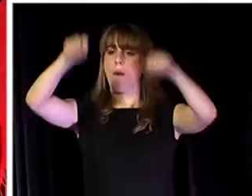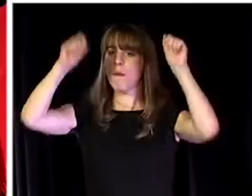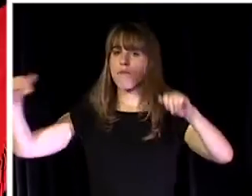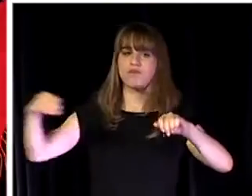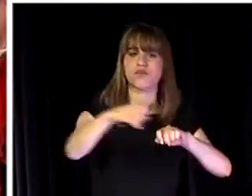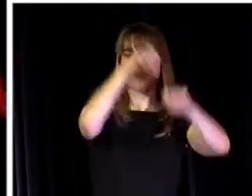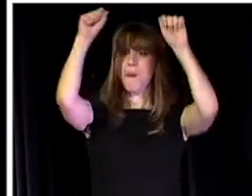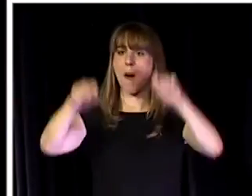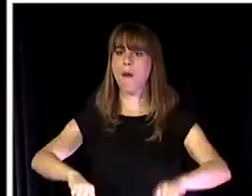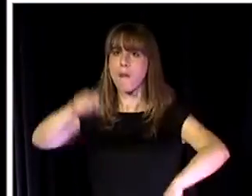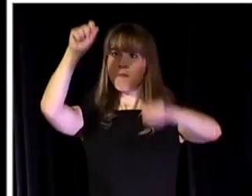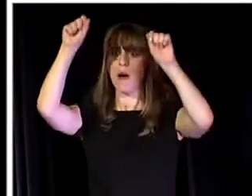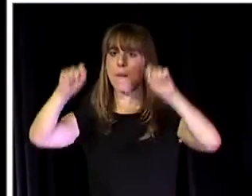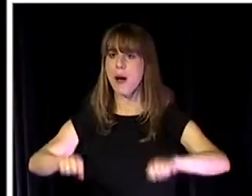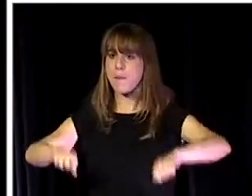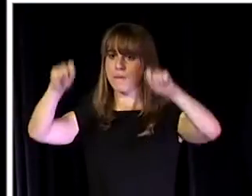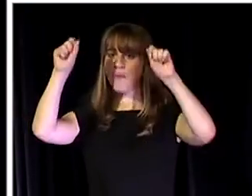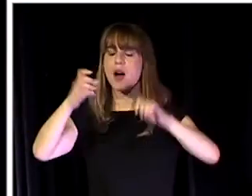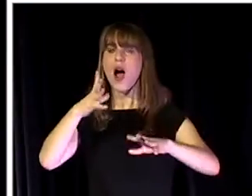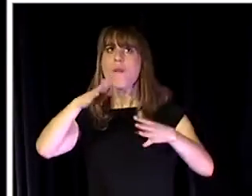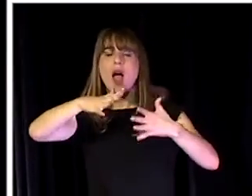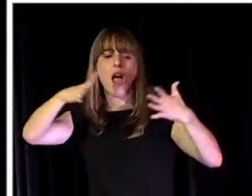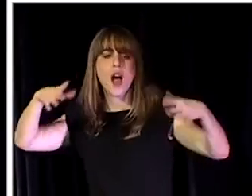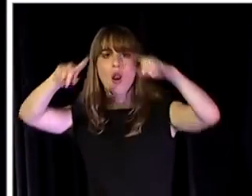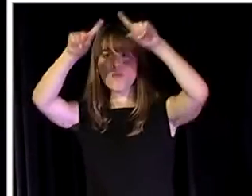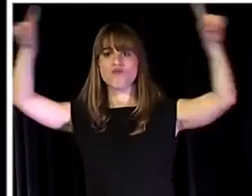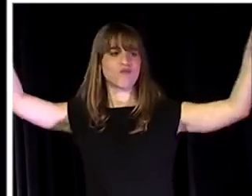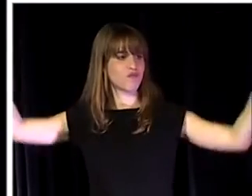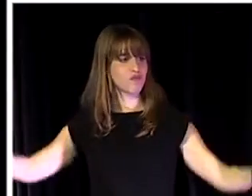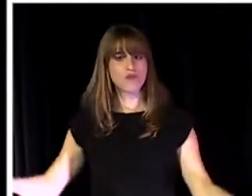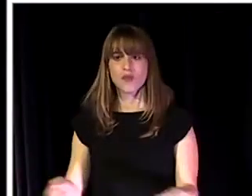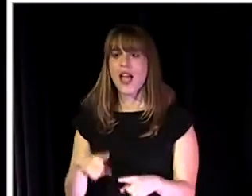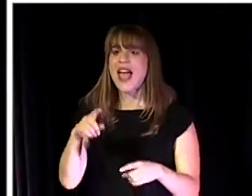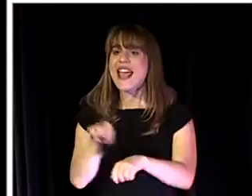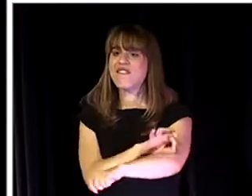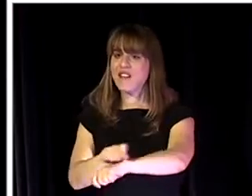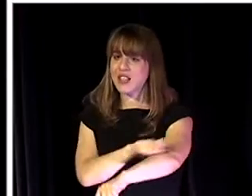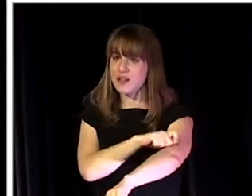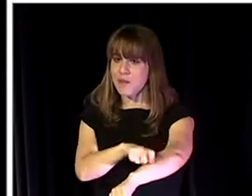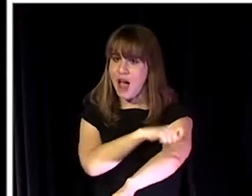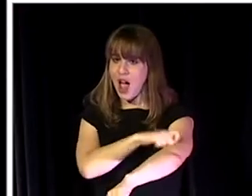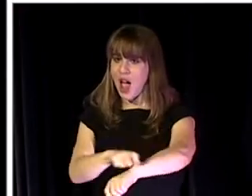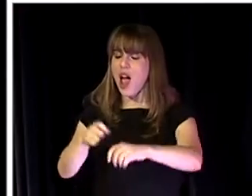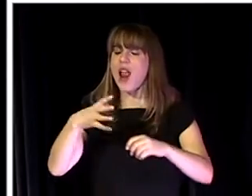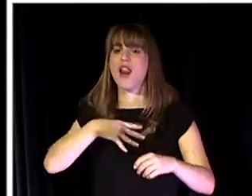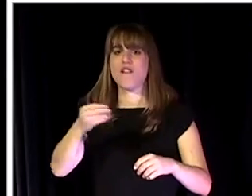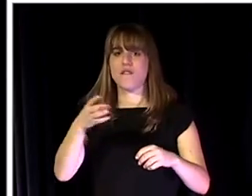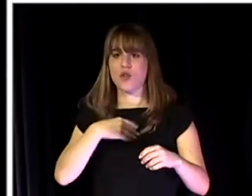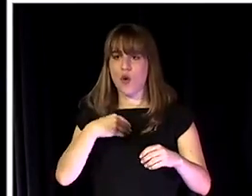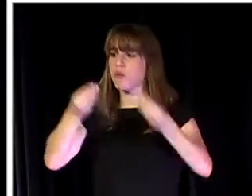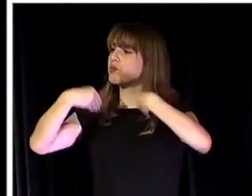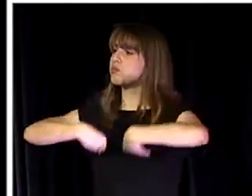μεγάλο κομμάτι λευκό, συγγνώμη, λευκό λινό ύφασμα. Και το λινό ύφασμα το πούλησε στο ράφτη του